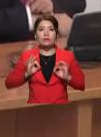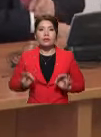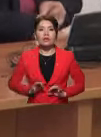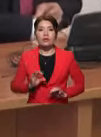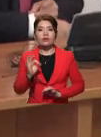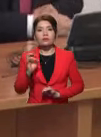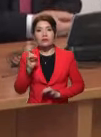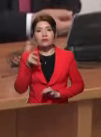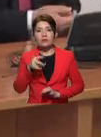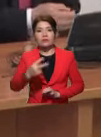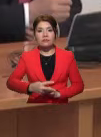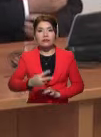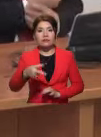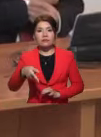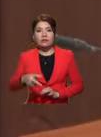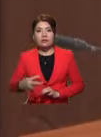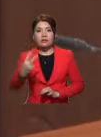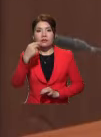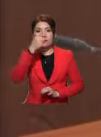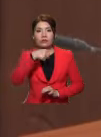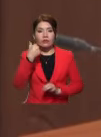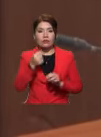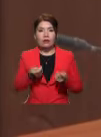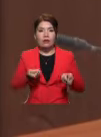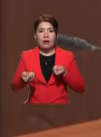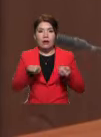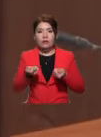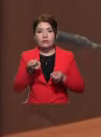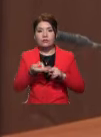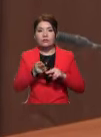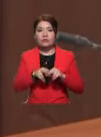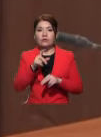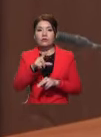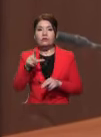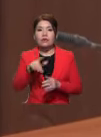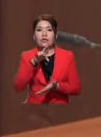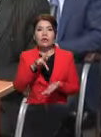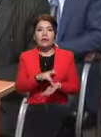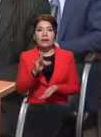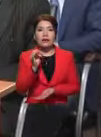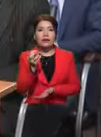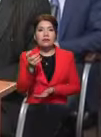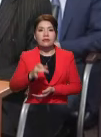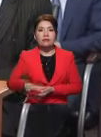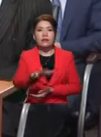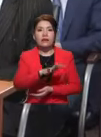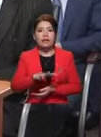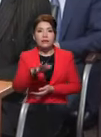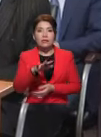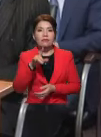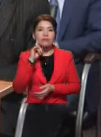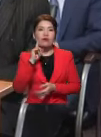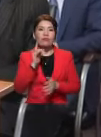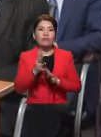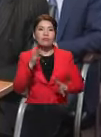және 2020-2022 жылдарда әкімдіктегі лауазымды тұлғалар қаладағы рекреациялық аймақтарда, яғни жасыл